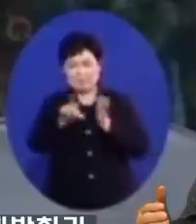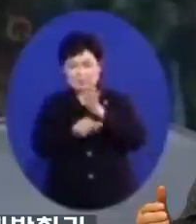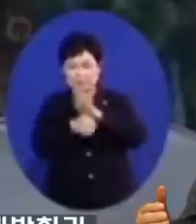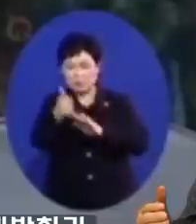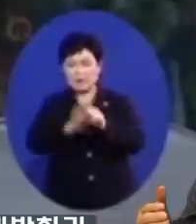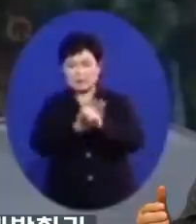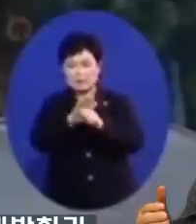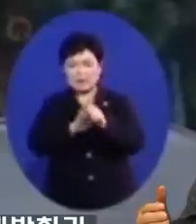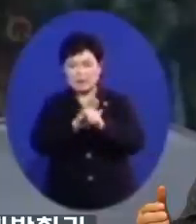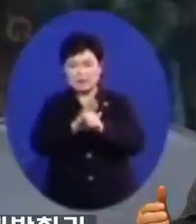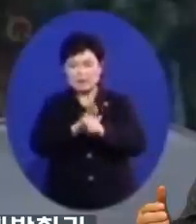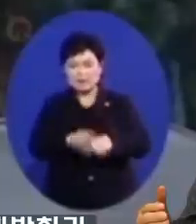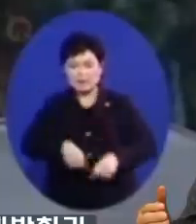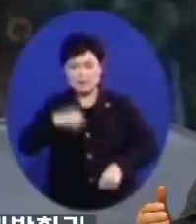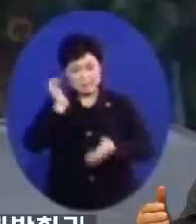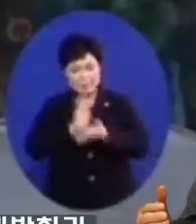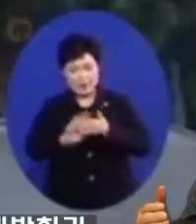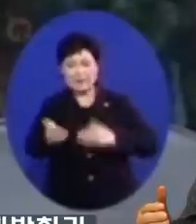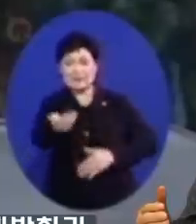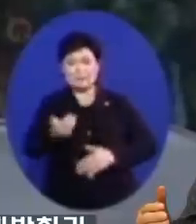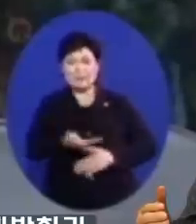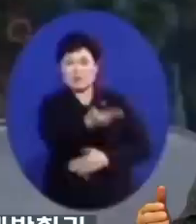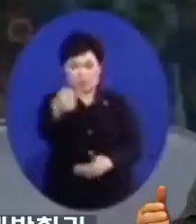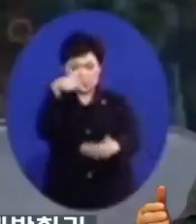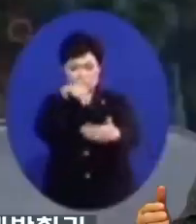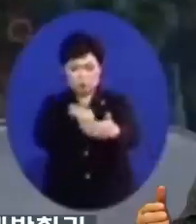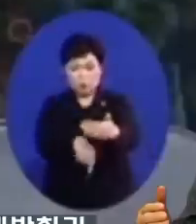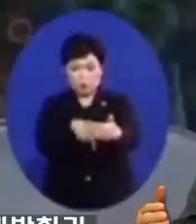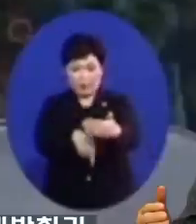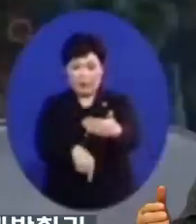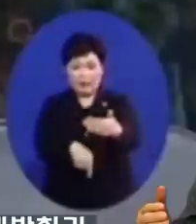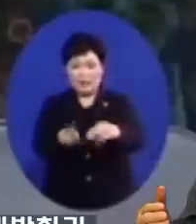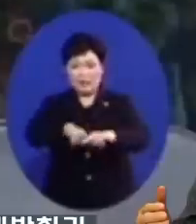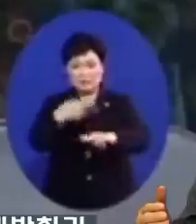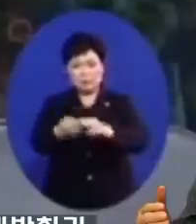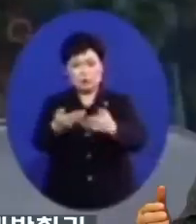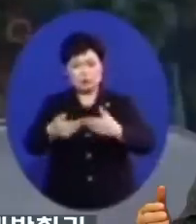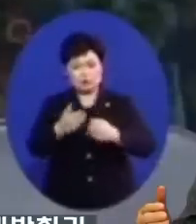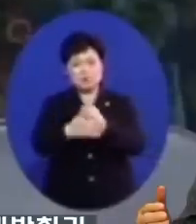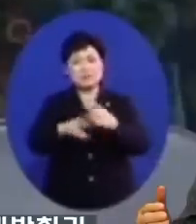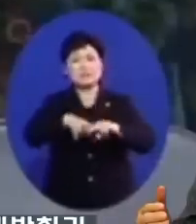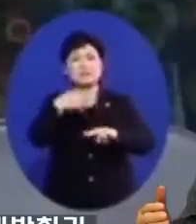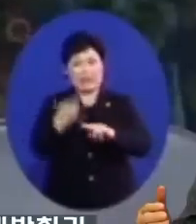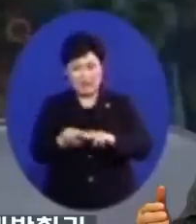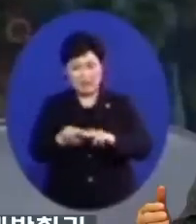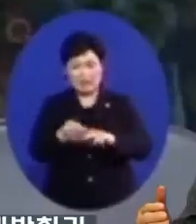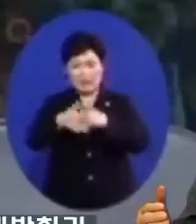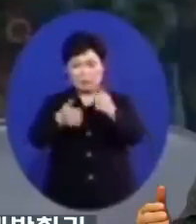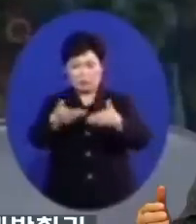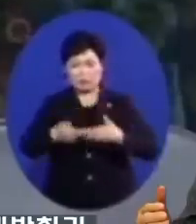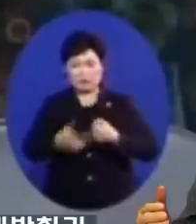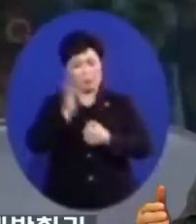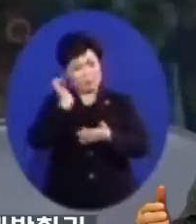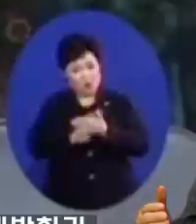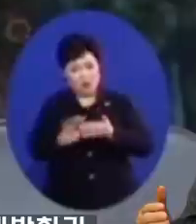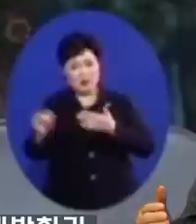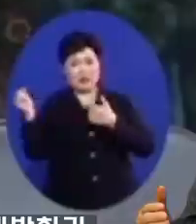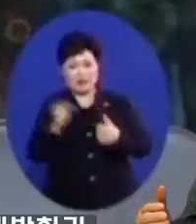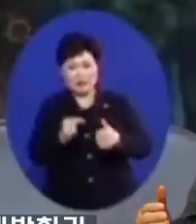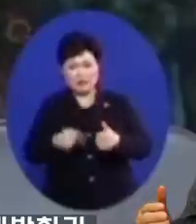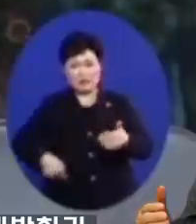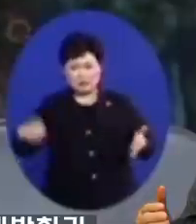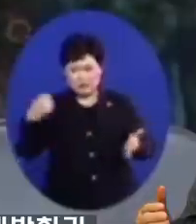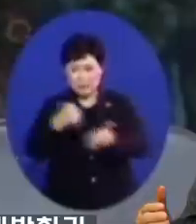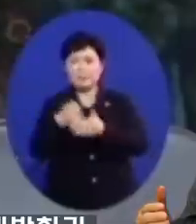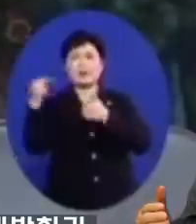사랑, 의, 평강, 희락은 이미 여러분 속에 주어진 은사인 것입니다. 하나님이 주어 놓았기 때문에 평안하라,